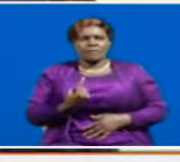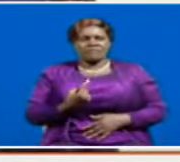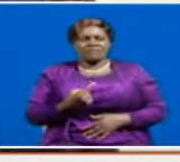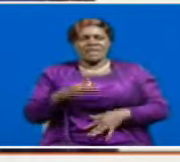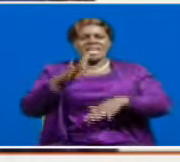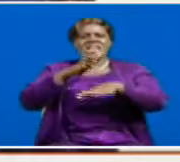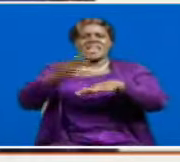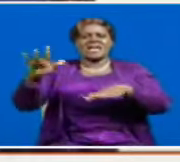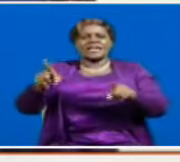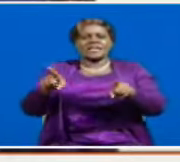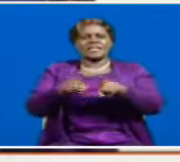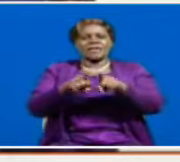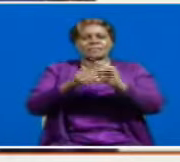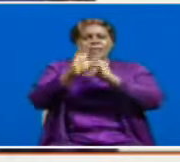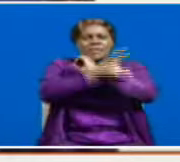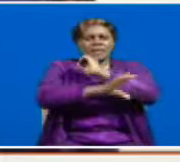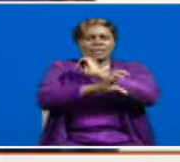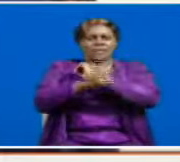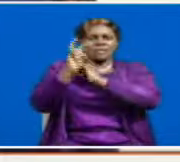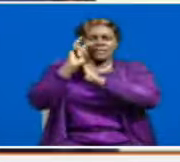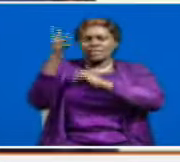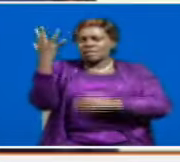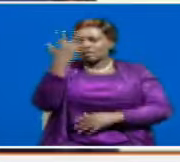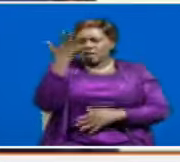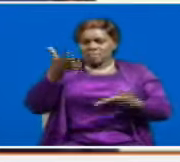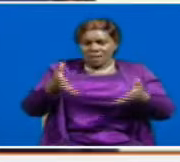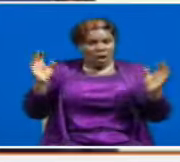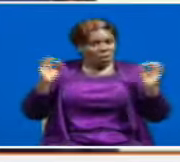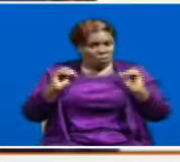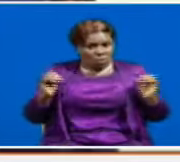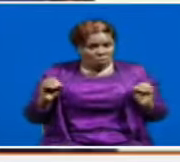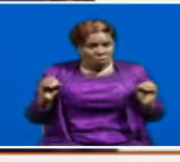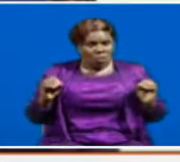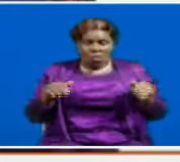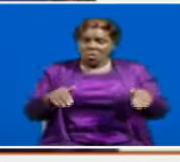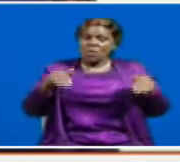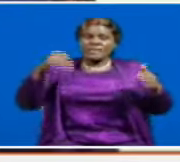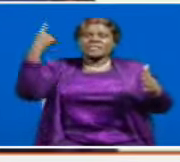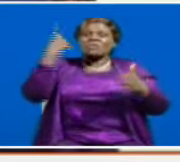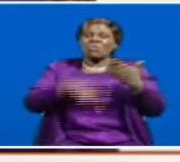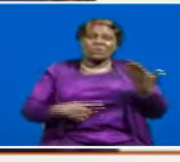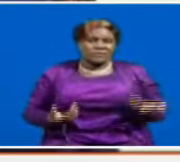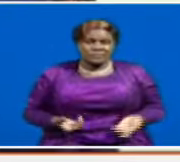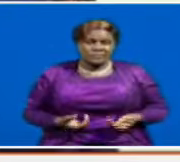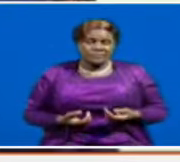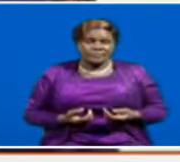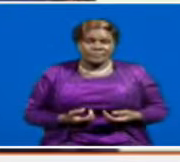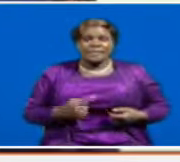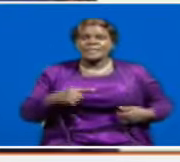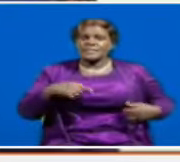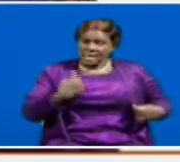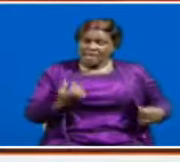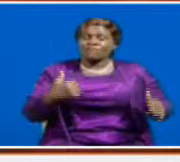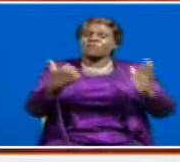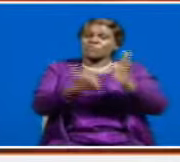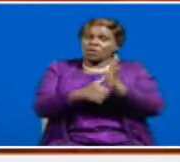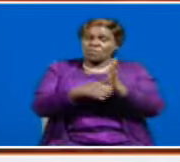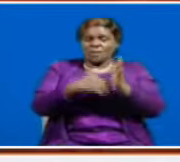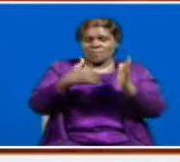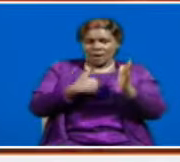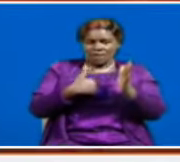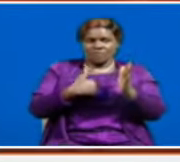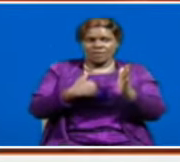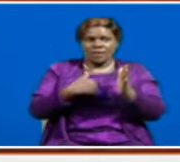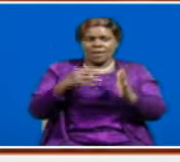country. We are not seeing the shame as of now, and I don't know, we are waiting for who to tell us that we are naked.